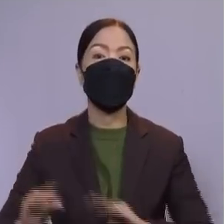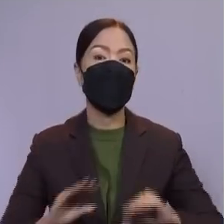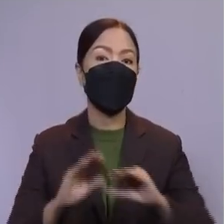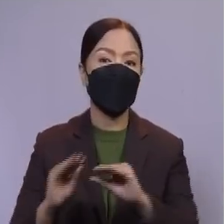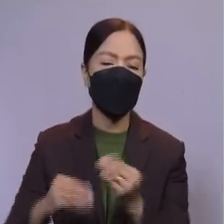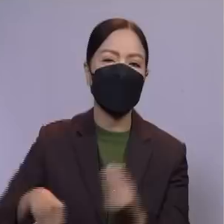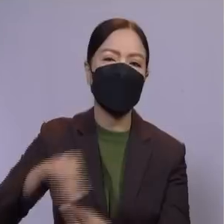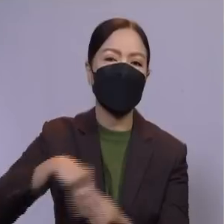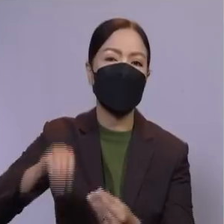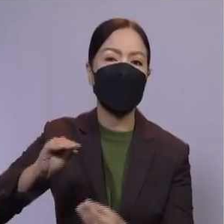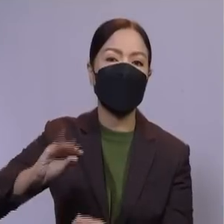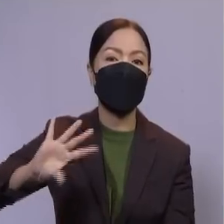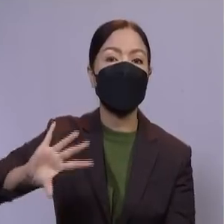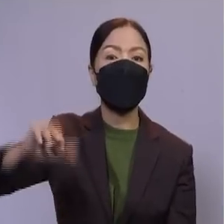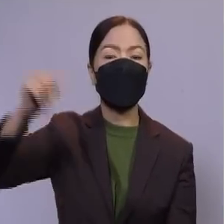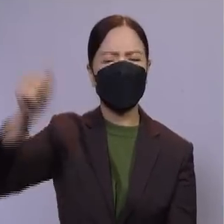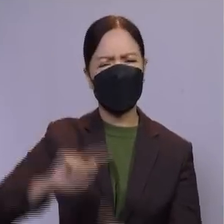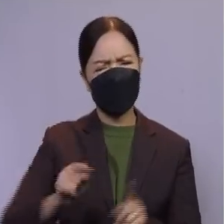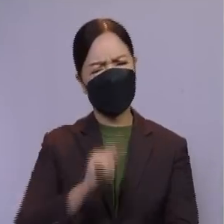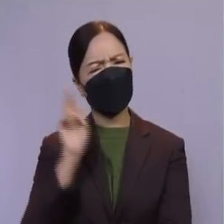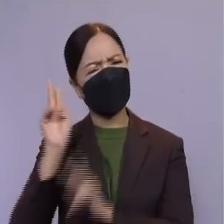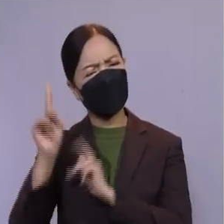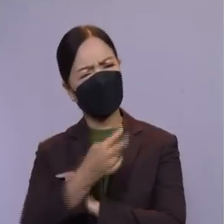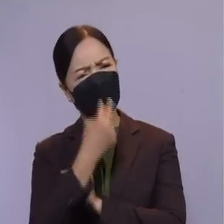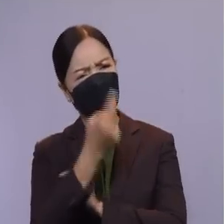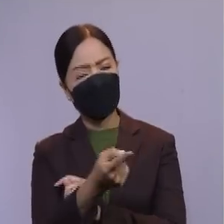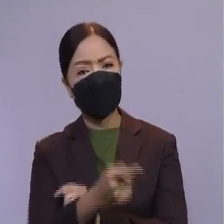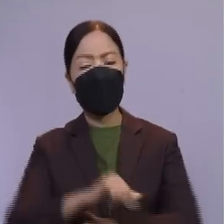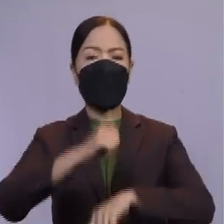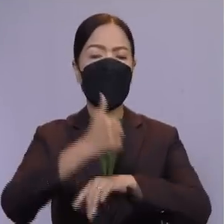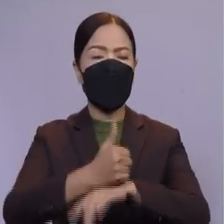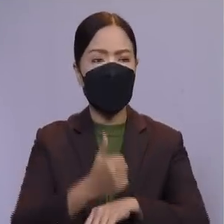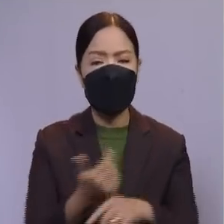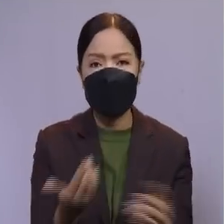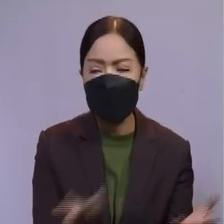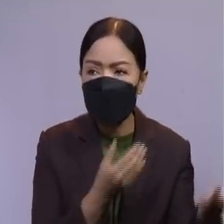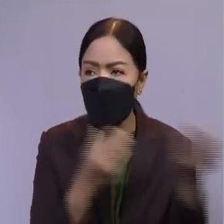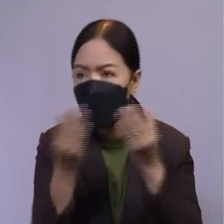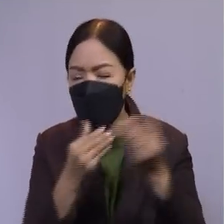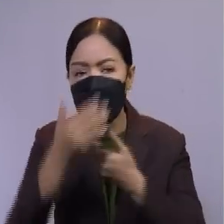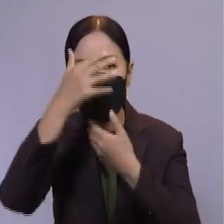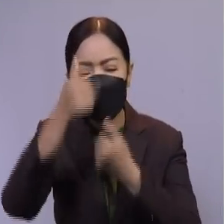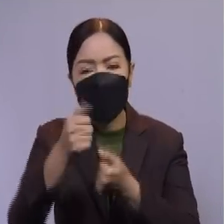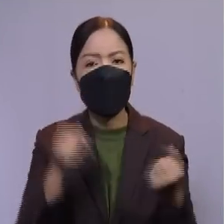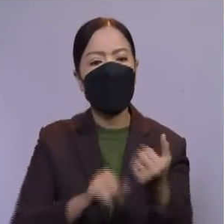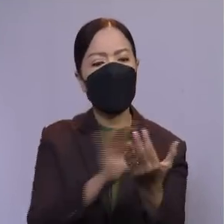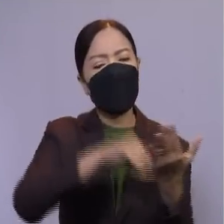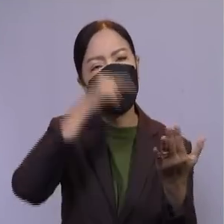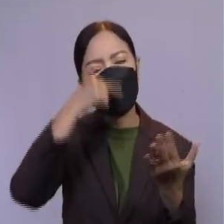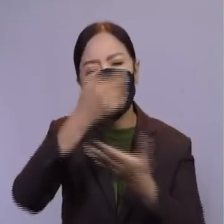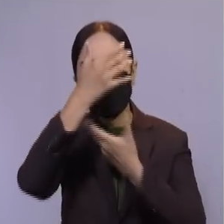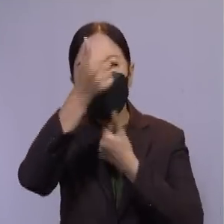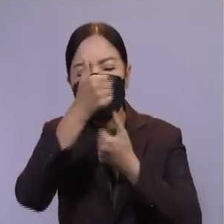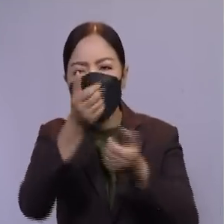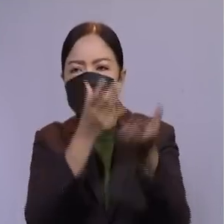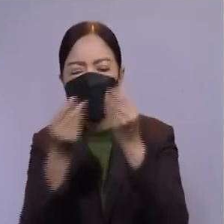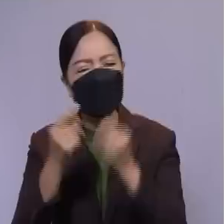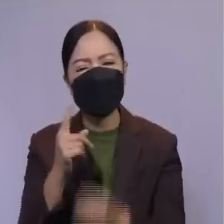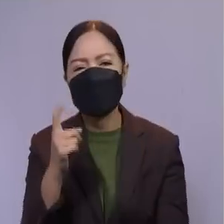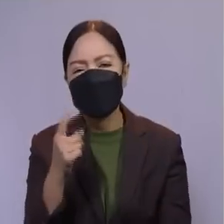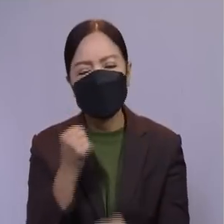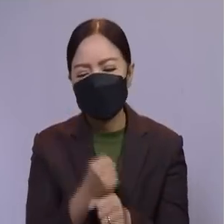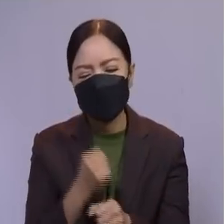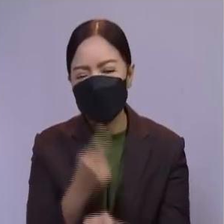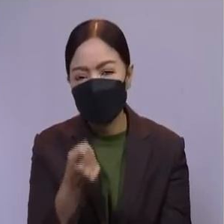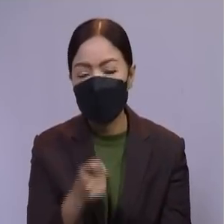ในฐานะที่ท่านเป็นเจ้ากระทรวงกลับไม่สามารถสร้างการรับรู้หรือว่าความสนใจของคนในประเทศได้ไม่ต้องพูดถึงความ